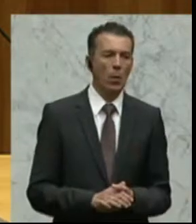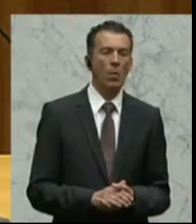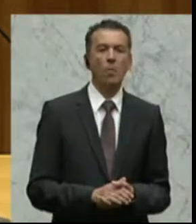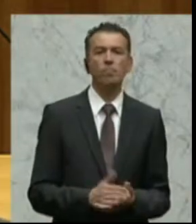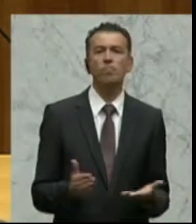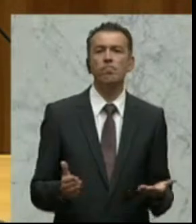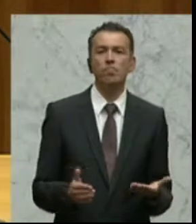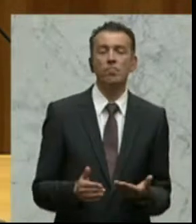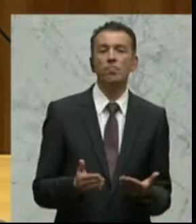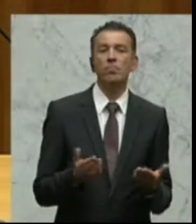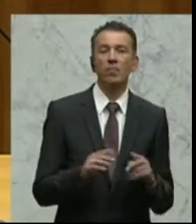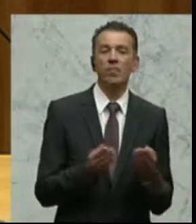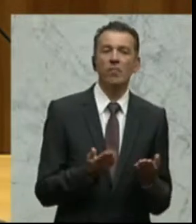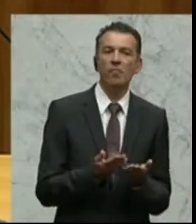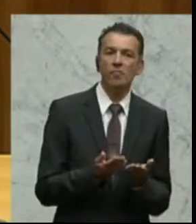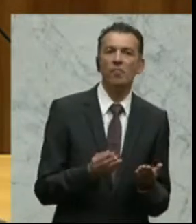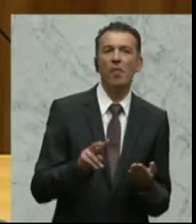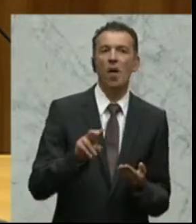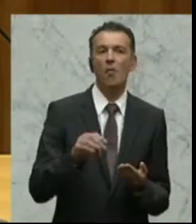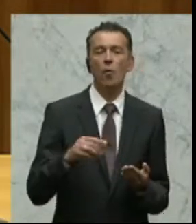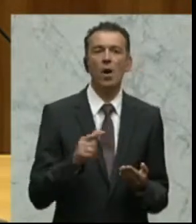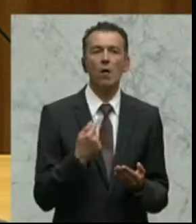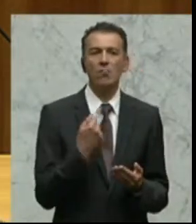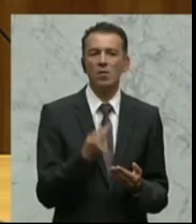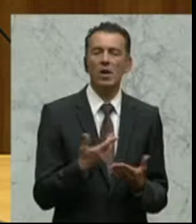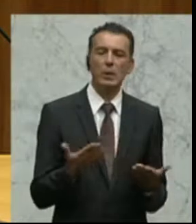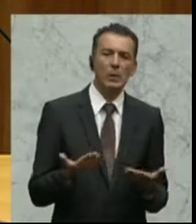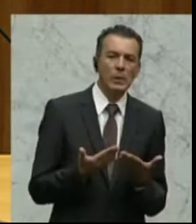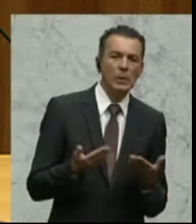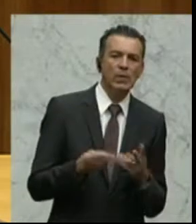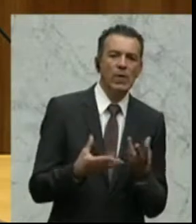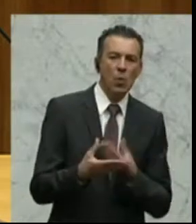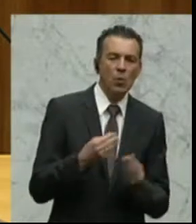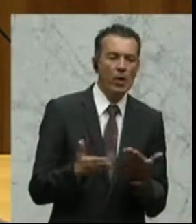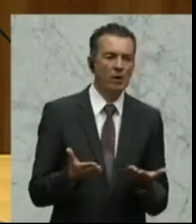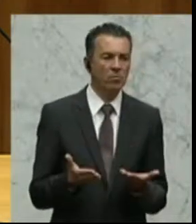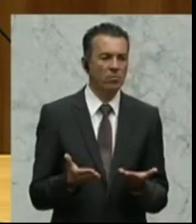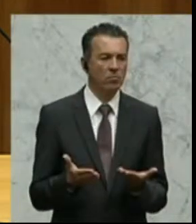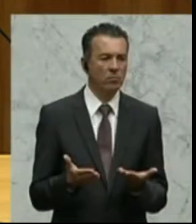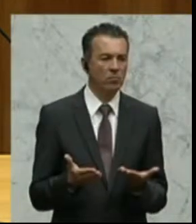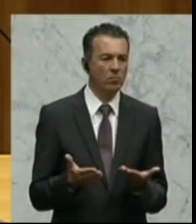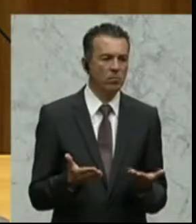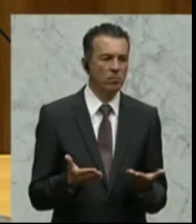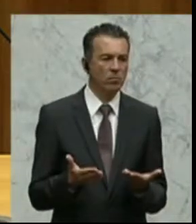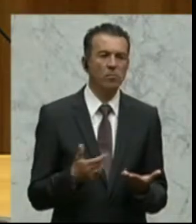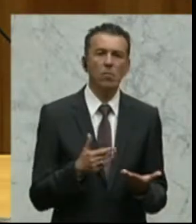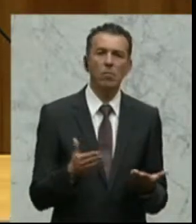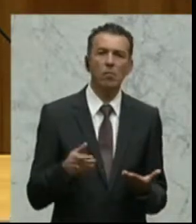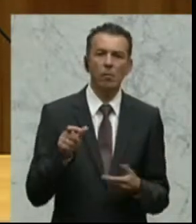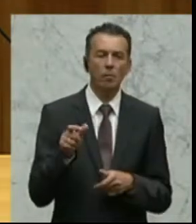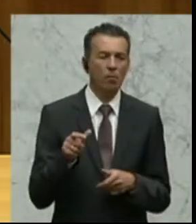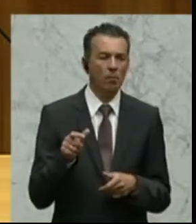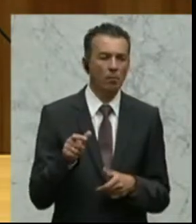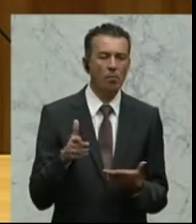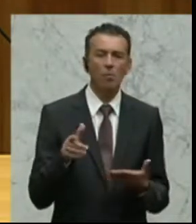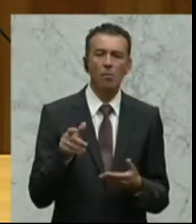Frage gestellt, wie man überhaupt umgehen soll damit, dass jemand aus der Partei, aus der er zugehört, die Vermögensteuern blockiert. Das